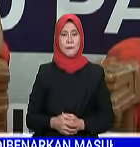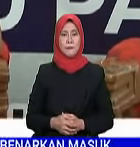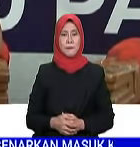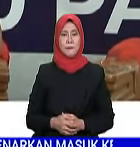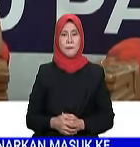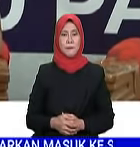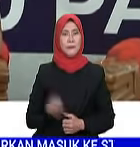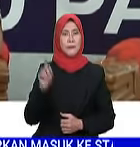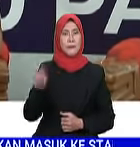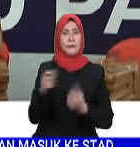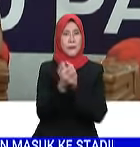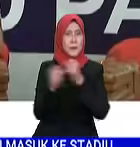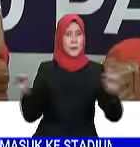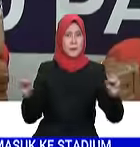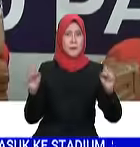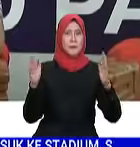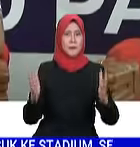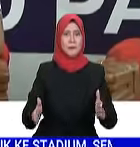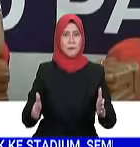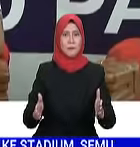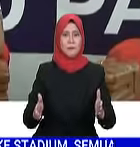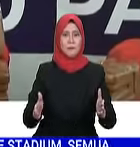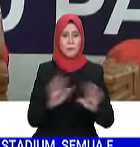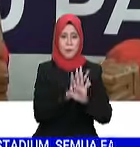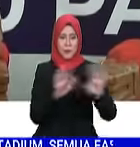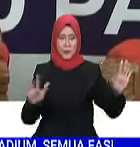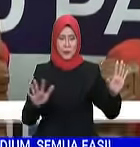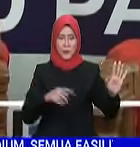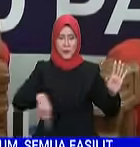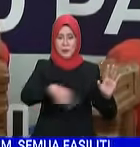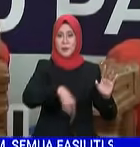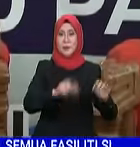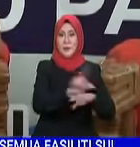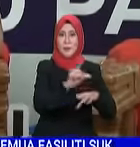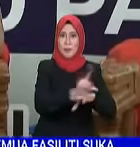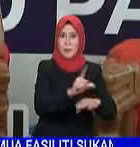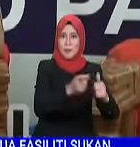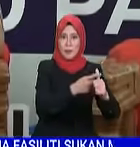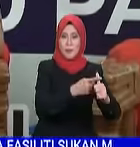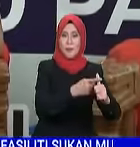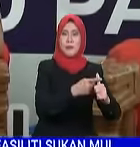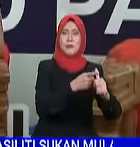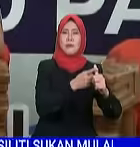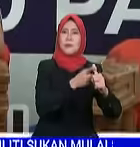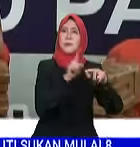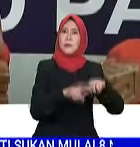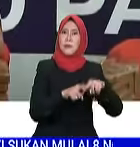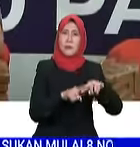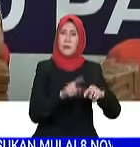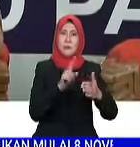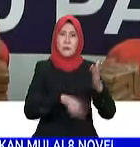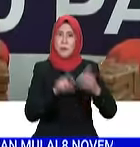Kita nak sediakan orang dulu. Orang ini dan kita akan latih mereka. Bergantung kepada